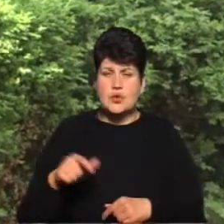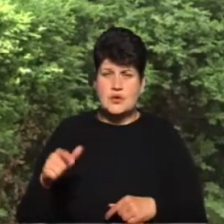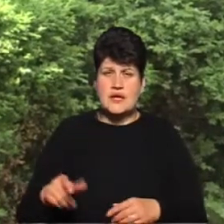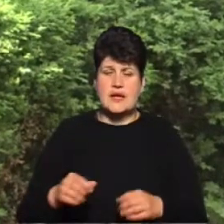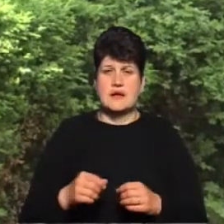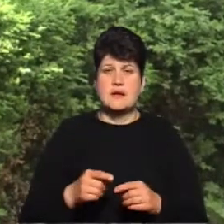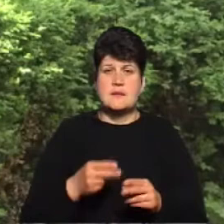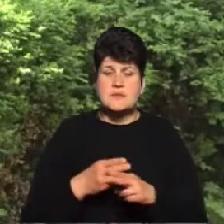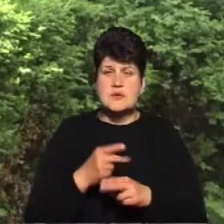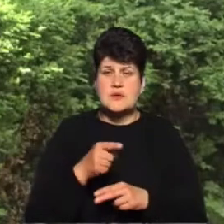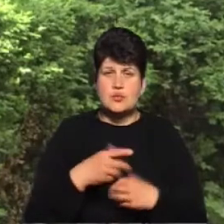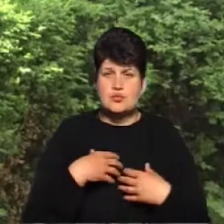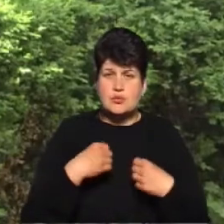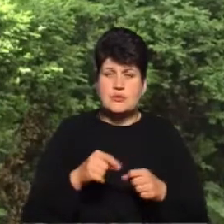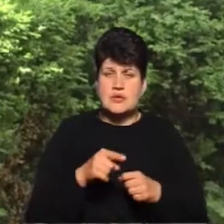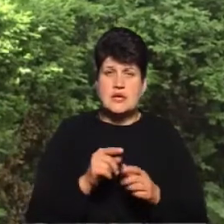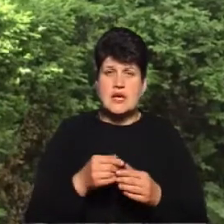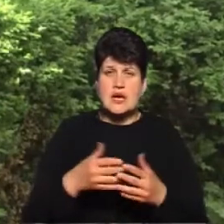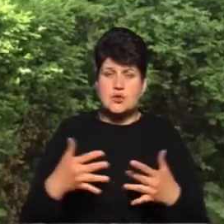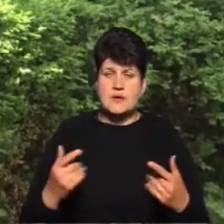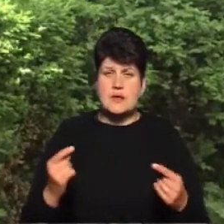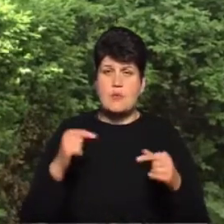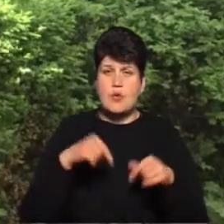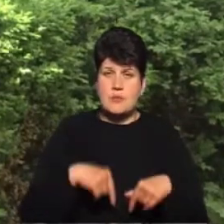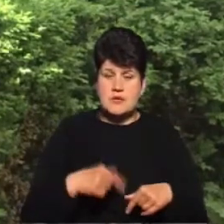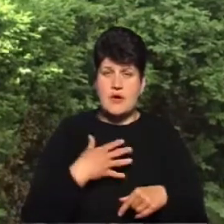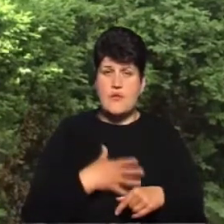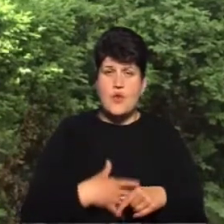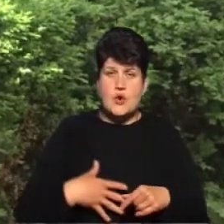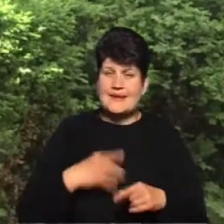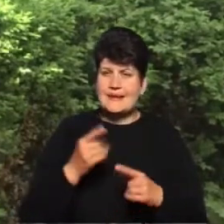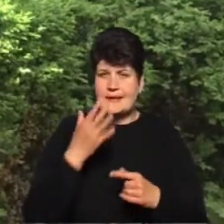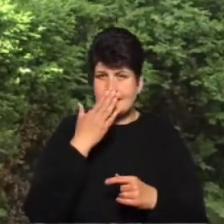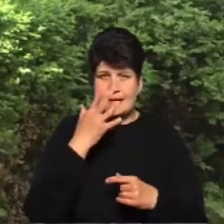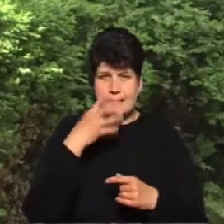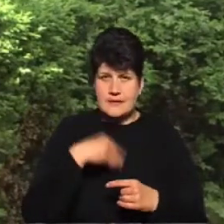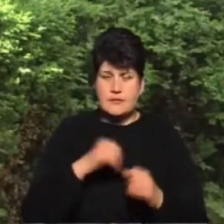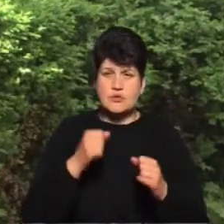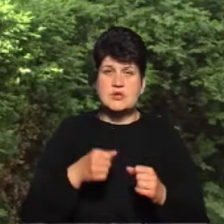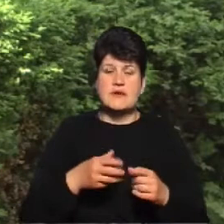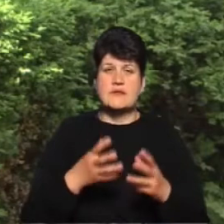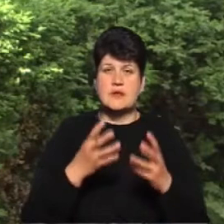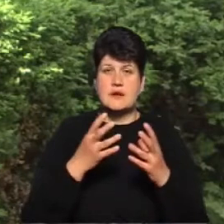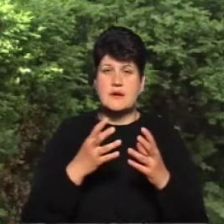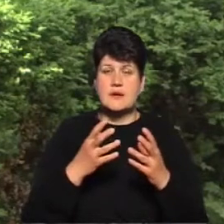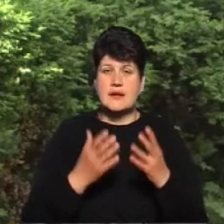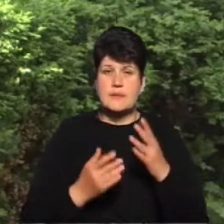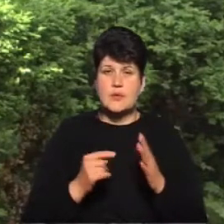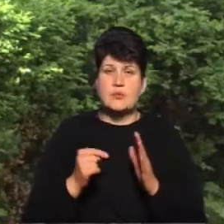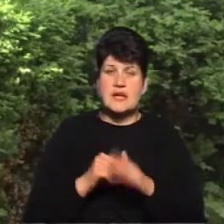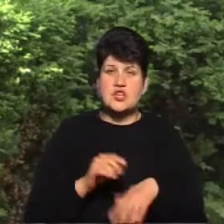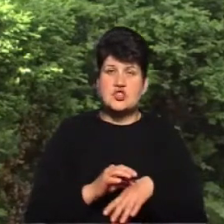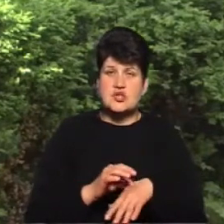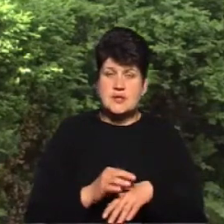ті речовини потрапляють в організм рятувальника не лише через дихальні органи, він може вдягнути апарат, але і через шкіру, тобто все